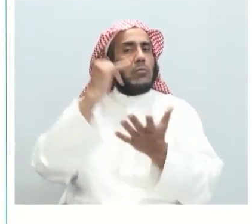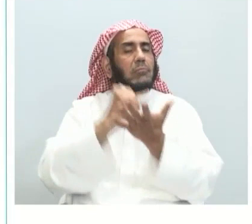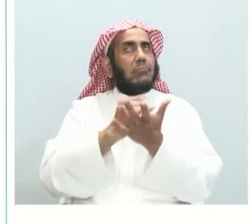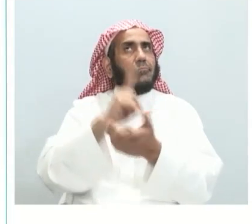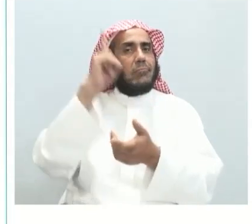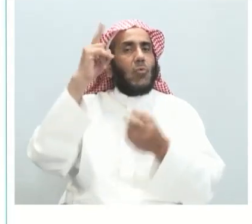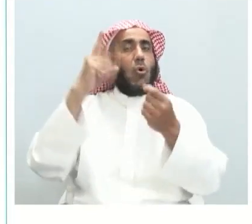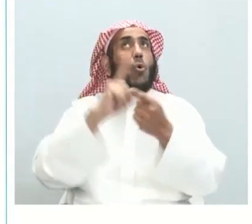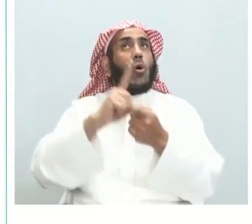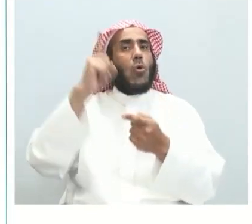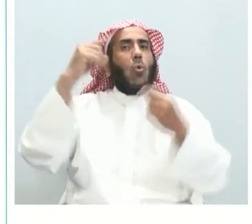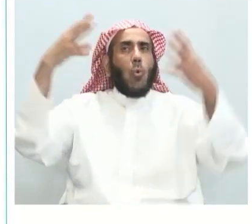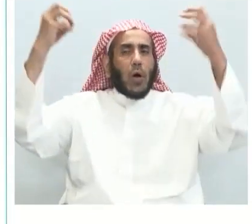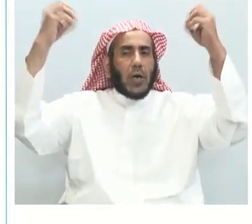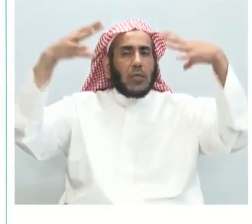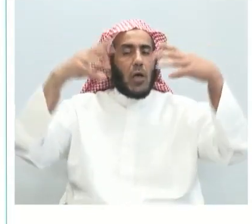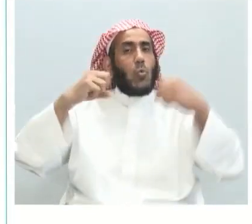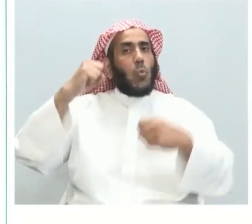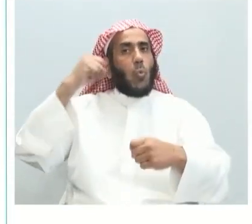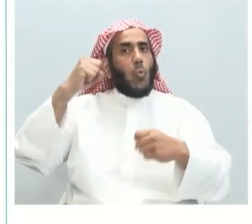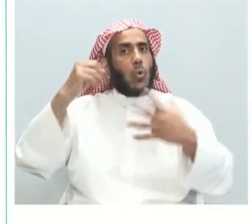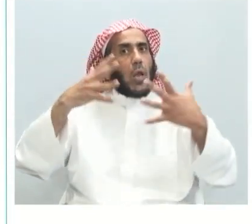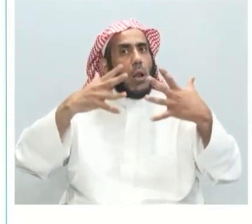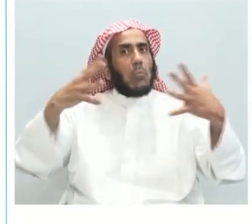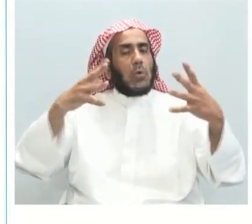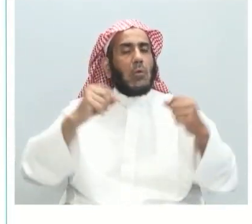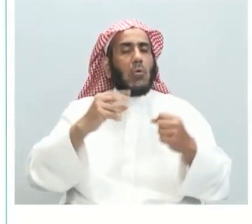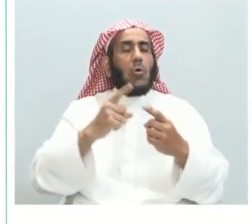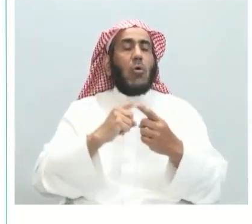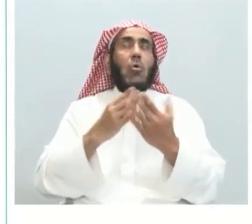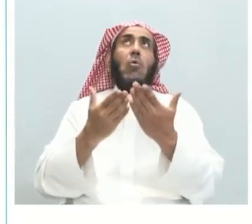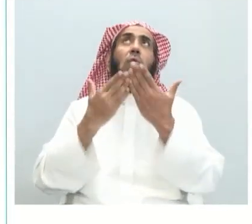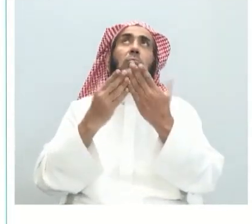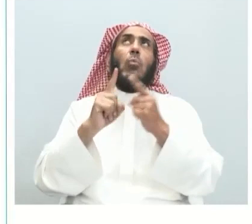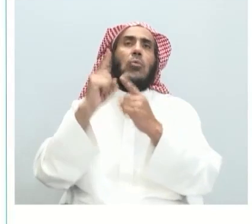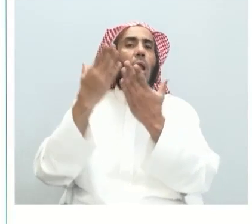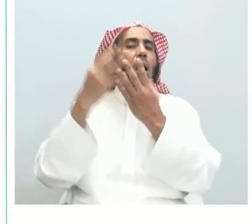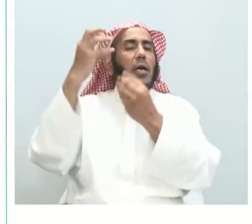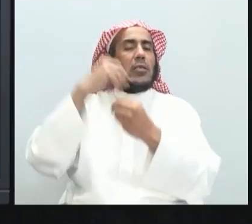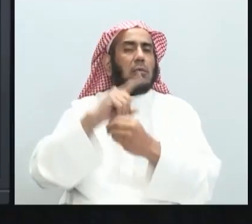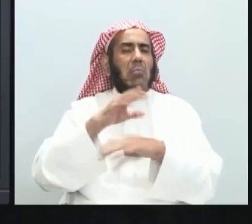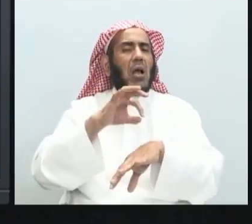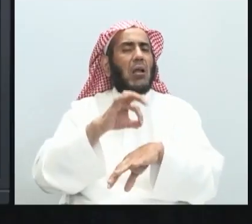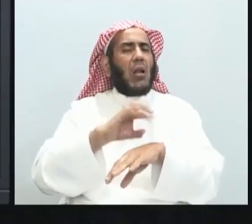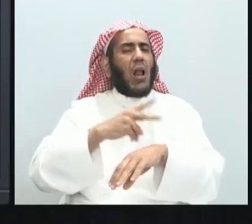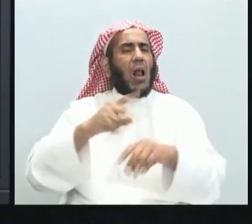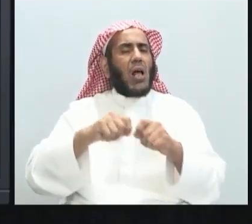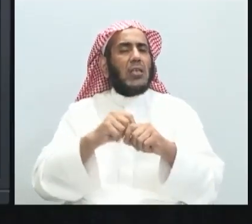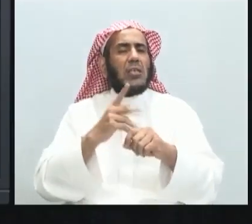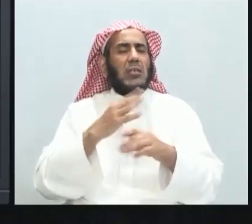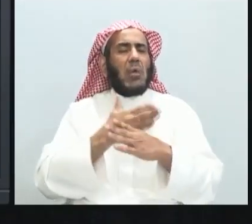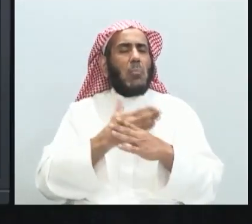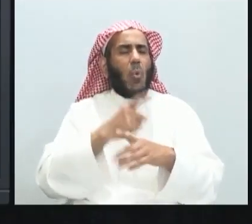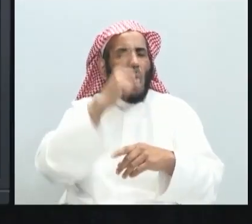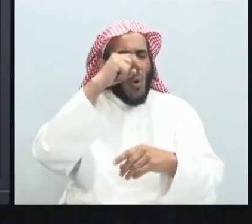ان الله هو الرزاق ذو القوه المتين فابتغوا عند الله الرزق لكن الخلق اسباب بدل